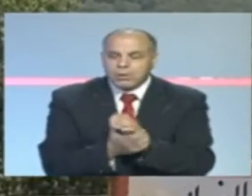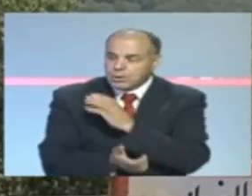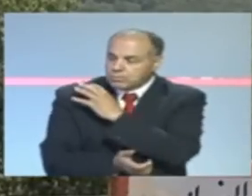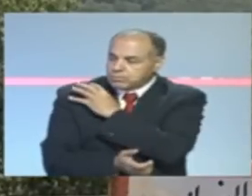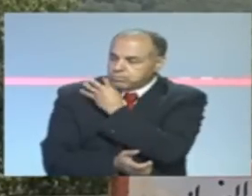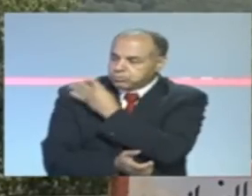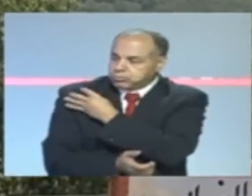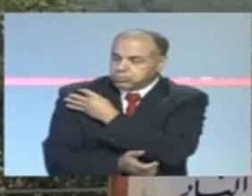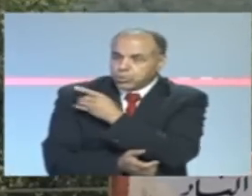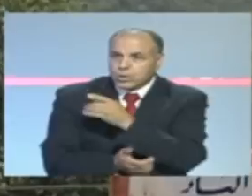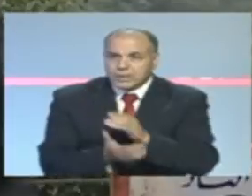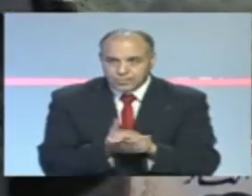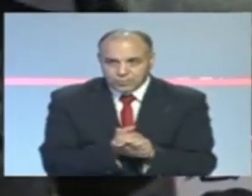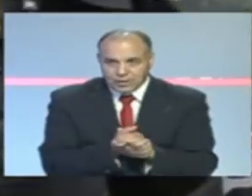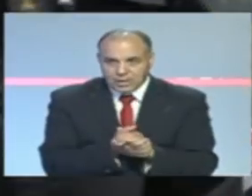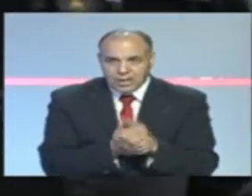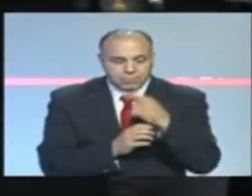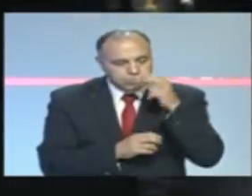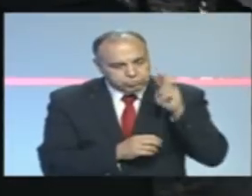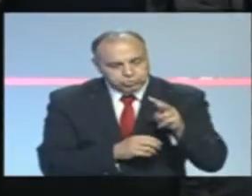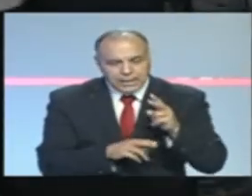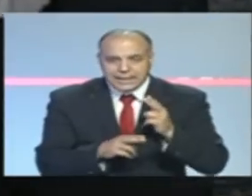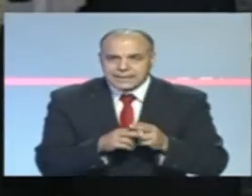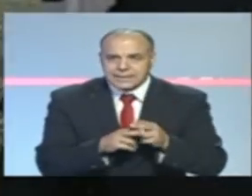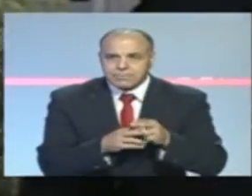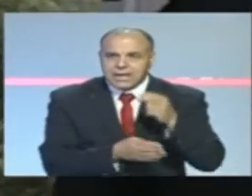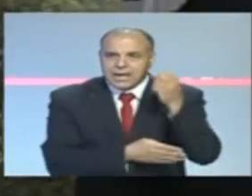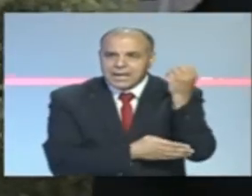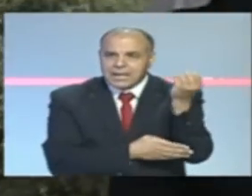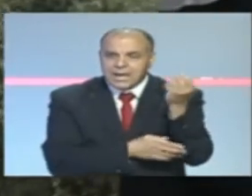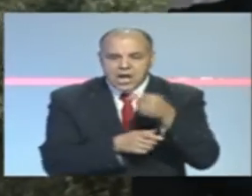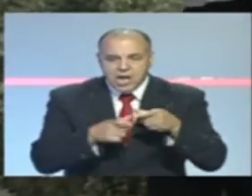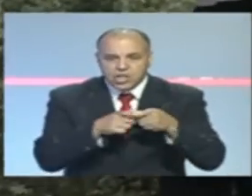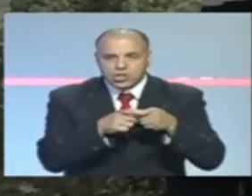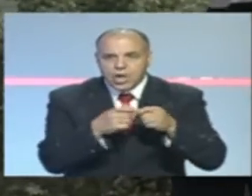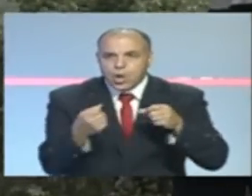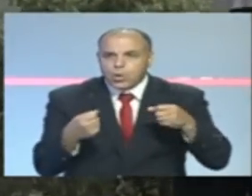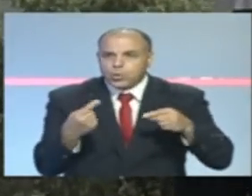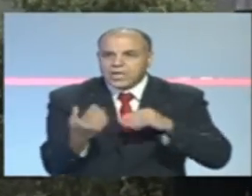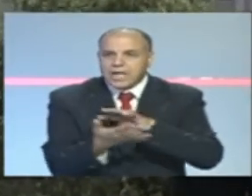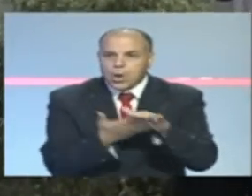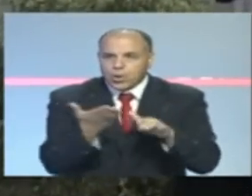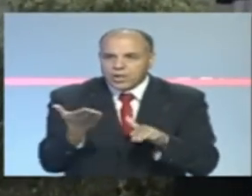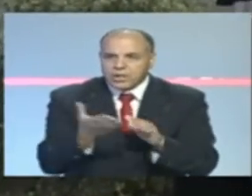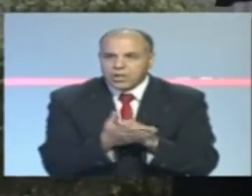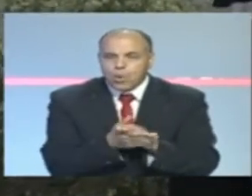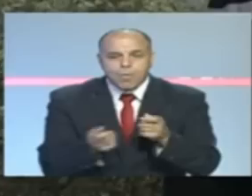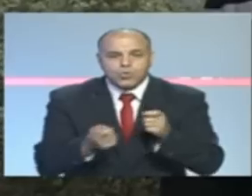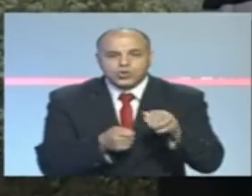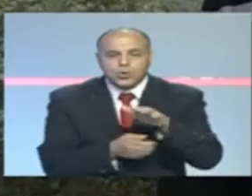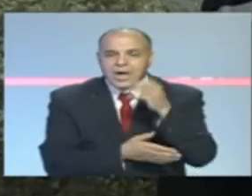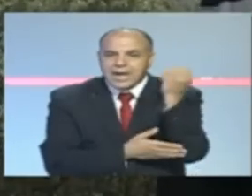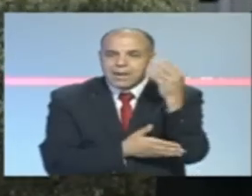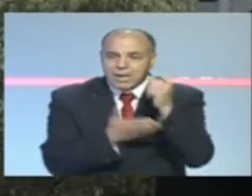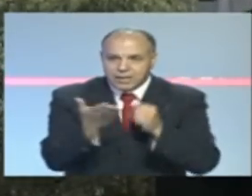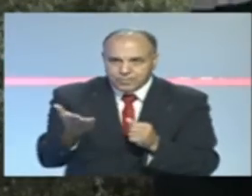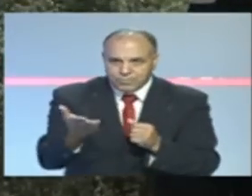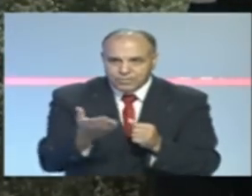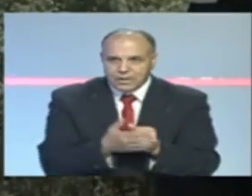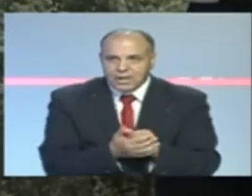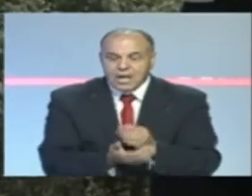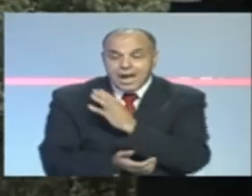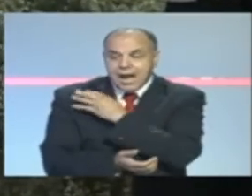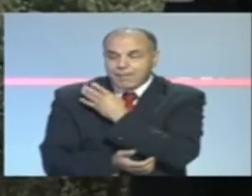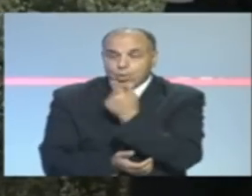عادل العبيدي الناطق الرسمي باسم اللجنه الجهويه الاجابات الكبيره والمديريه والحمايه المدنيه السيد